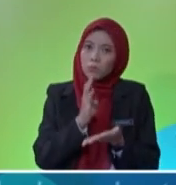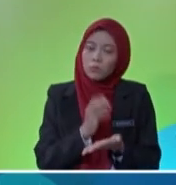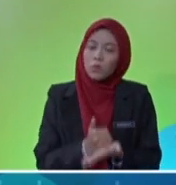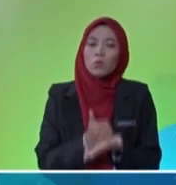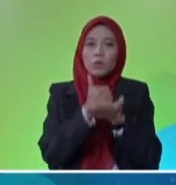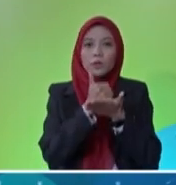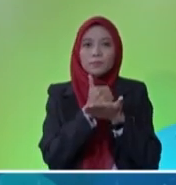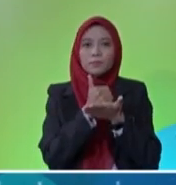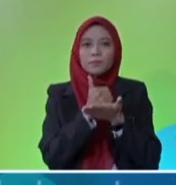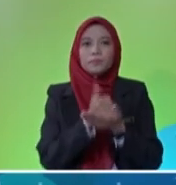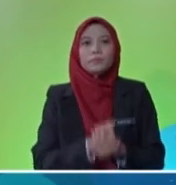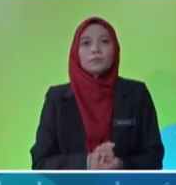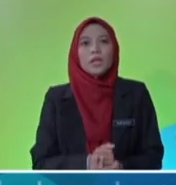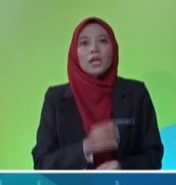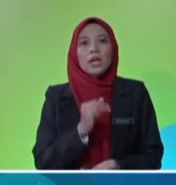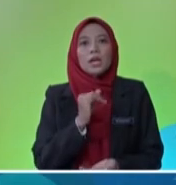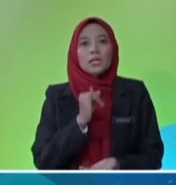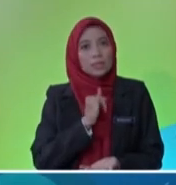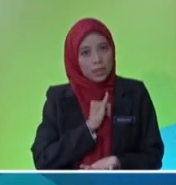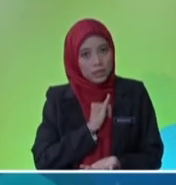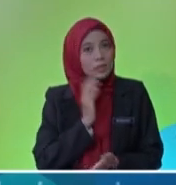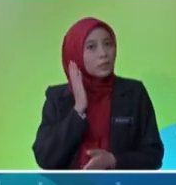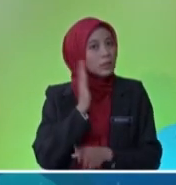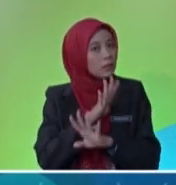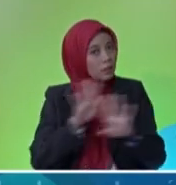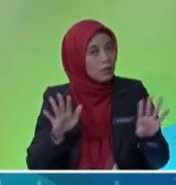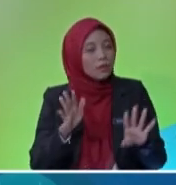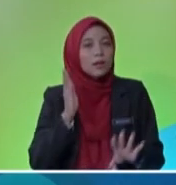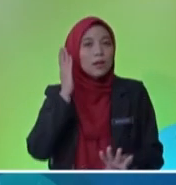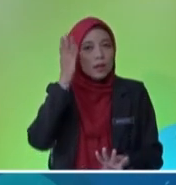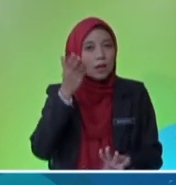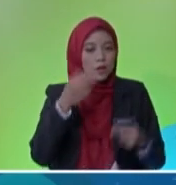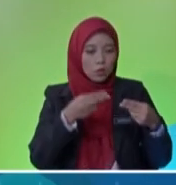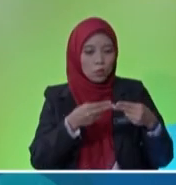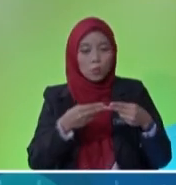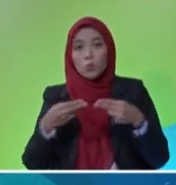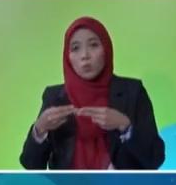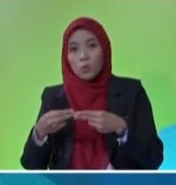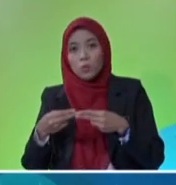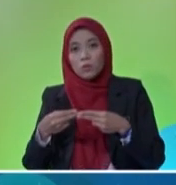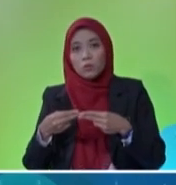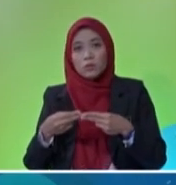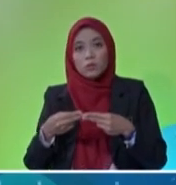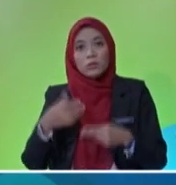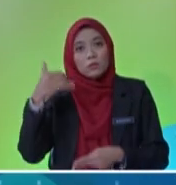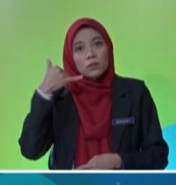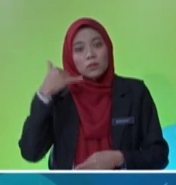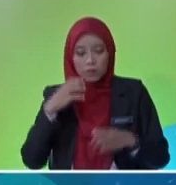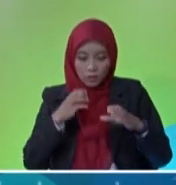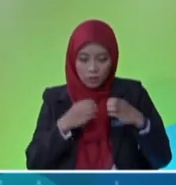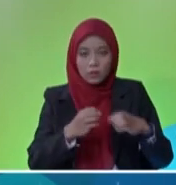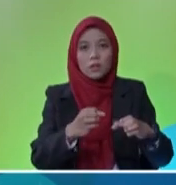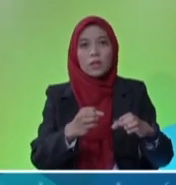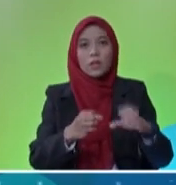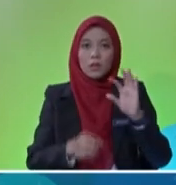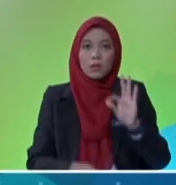rumusannya Saya tidak akan menghubungi ia tidak akan menghubungi presiden kecemasan 99